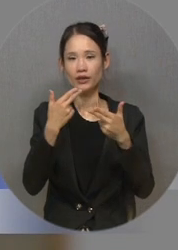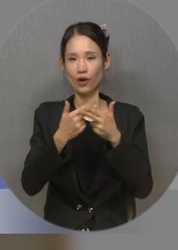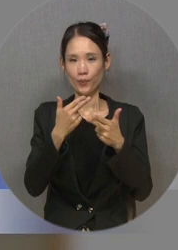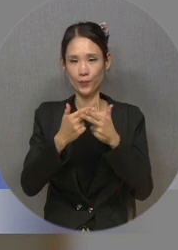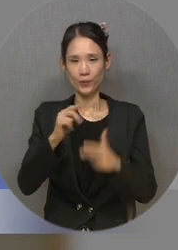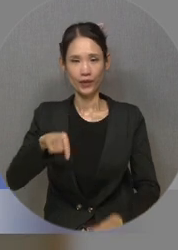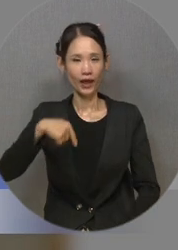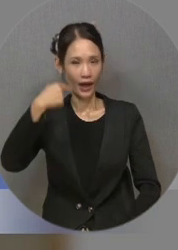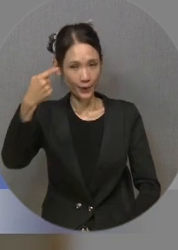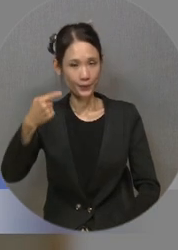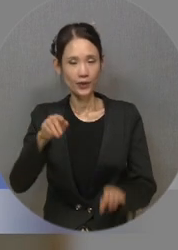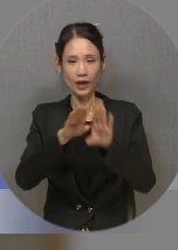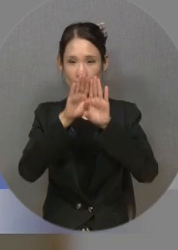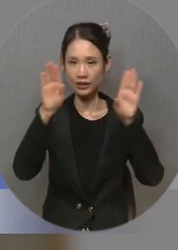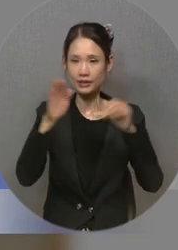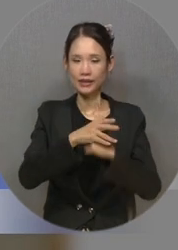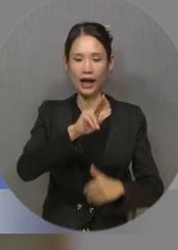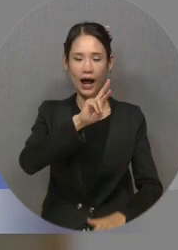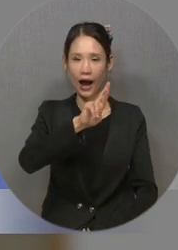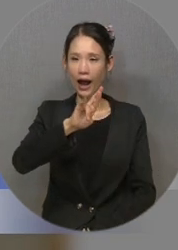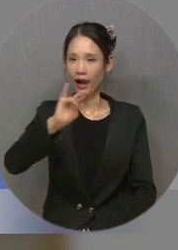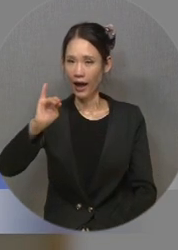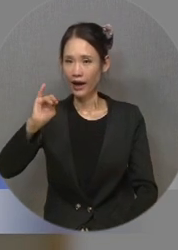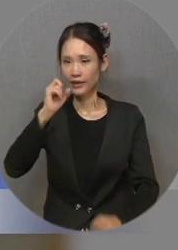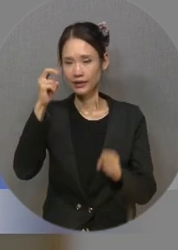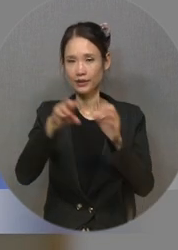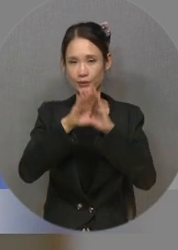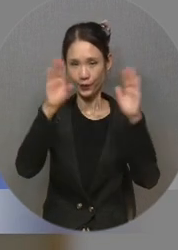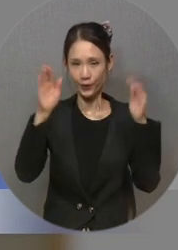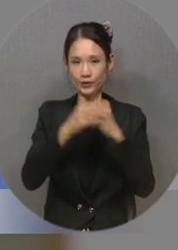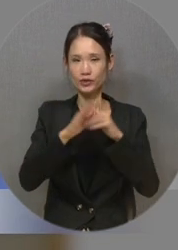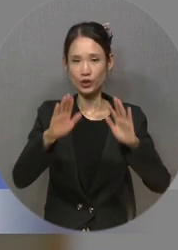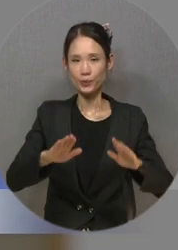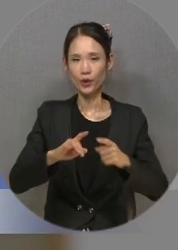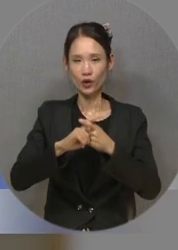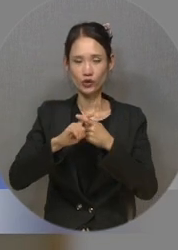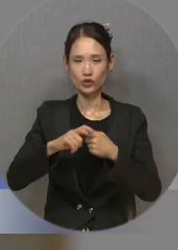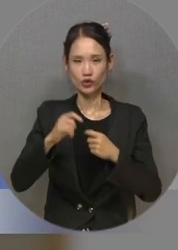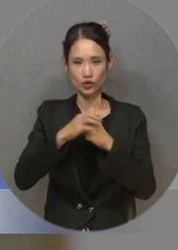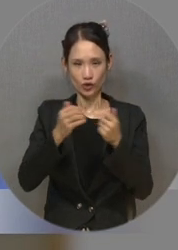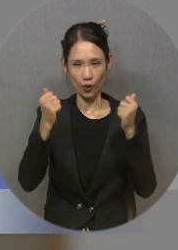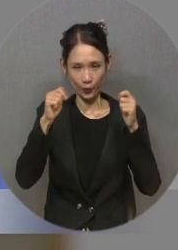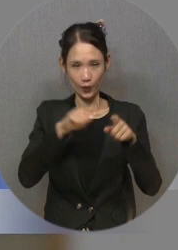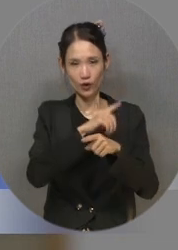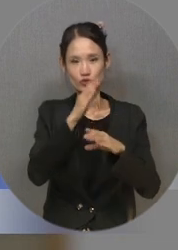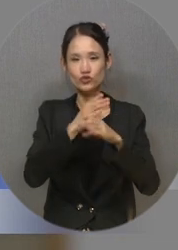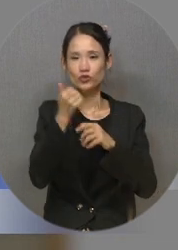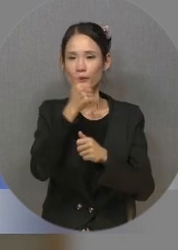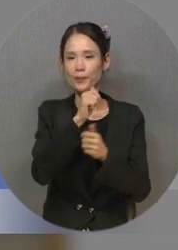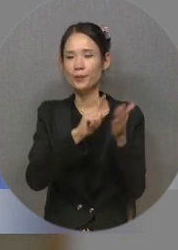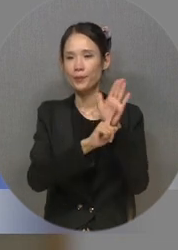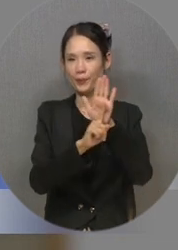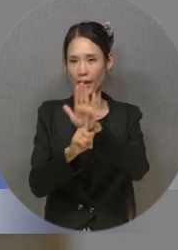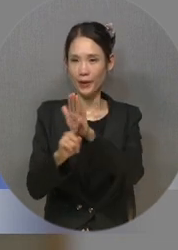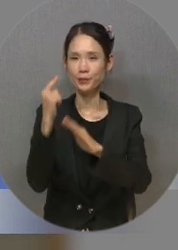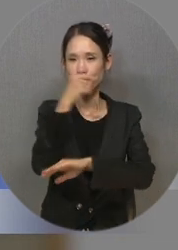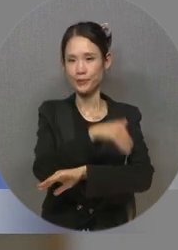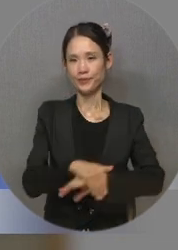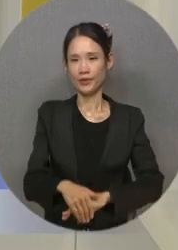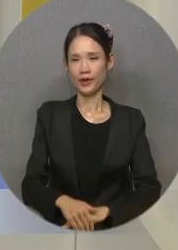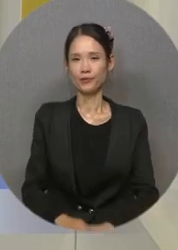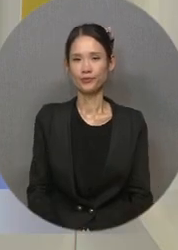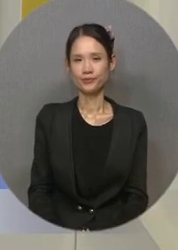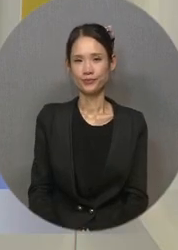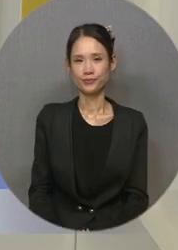다음 달 개최되는 아라이코리아 재활 대회에서 근본 연수에 대한 중간 발표를 진행한다고 밝혔습니다